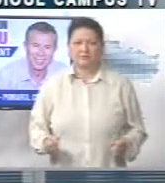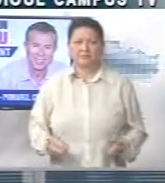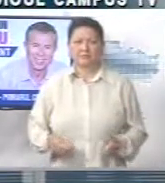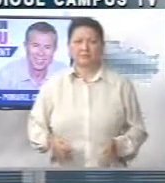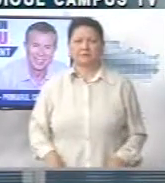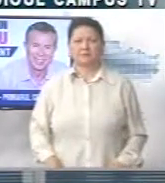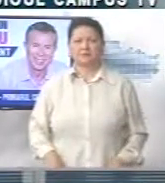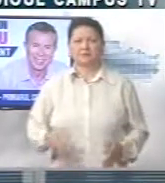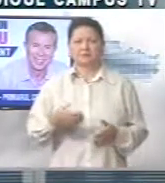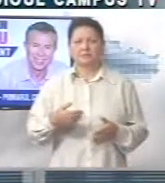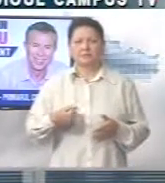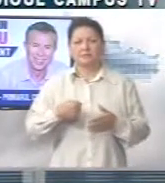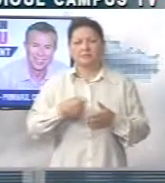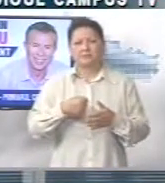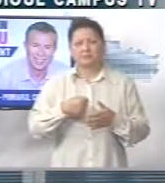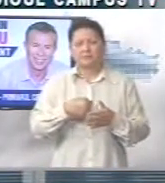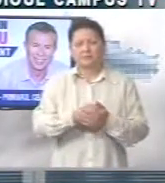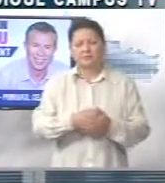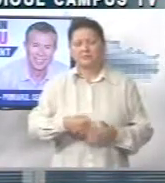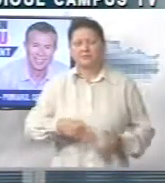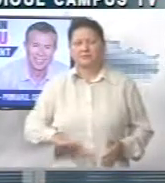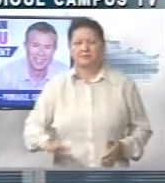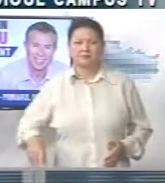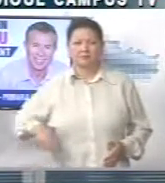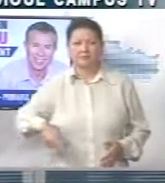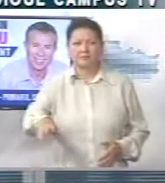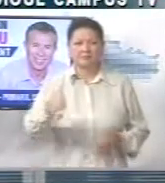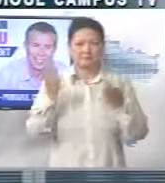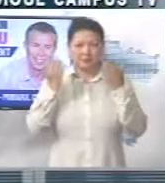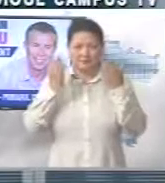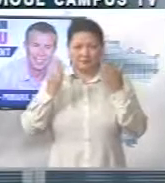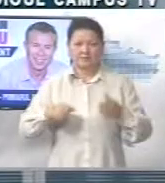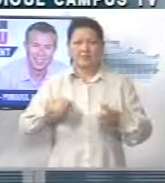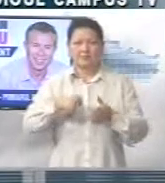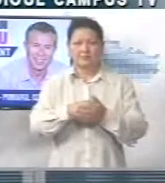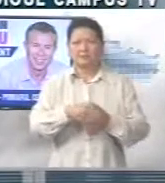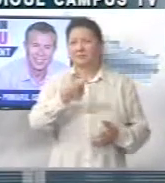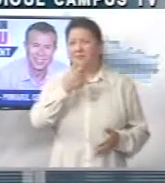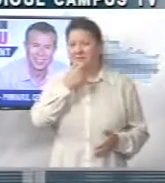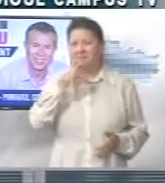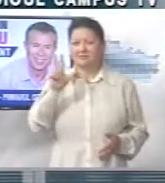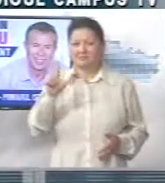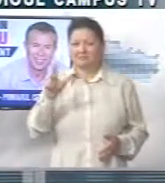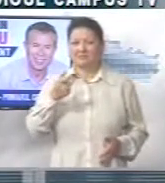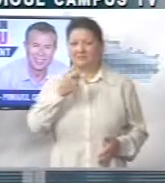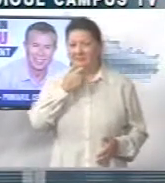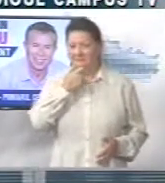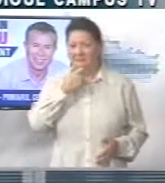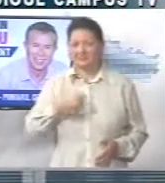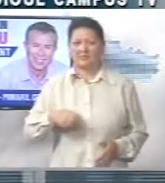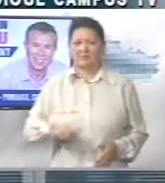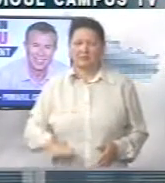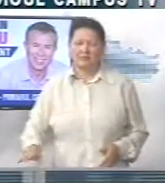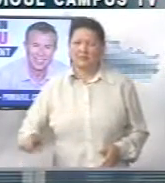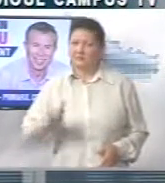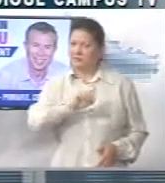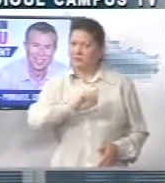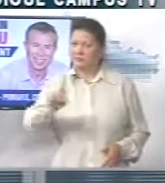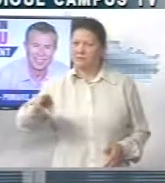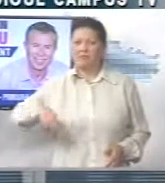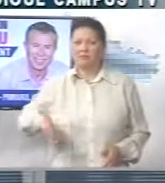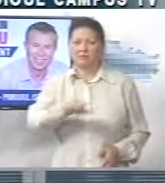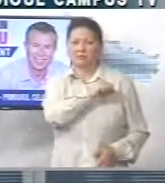un copil până a merge la școală și mai departe. Iar până la vârsta de 3 ani, un copil nu merge singur cu liftul,